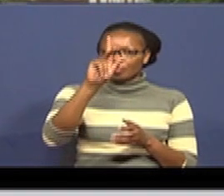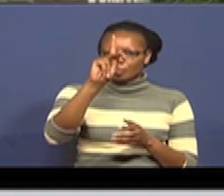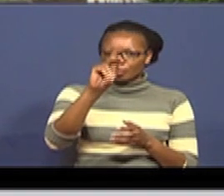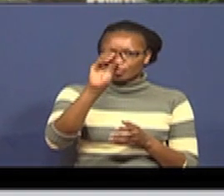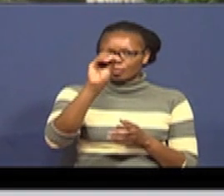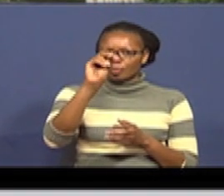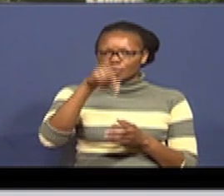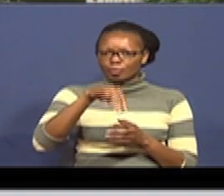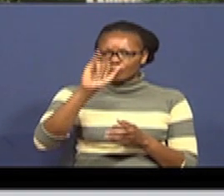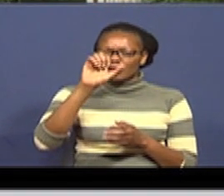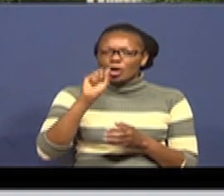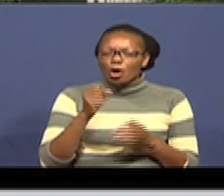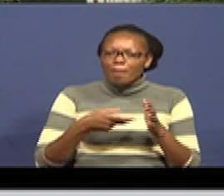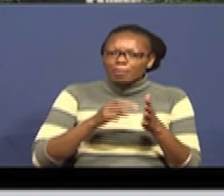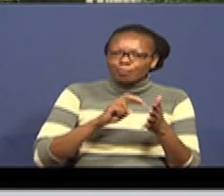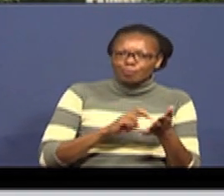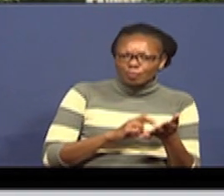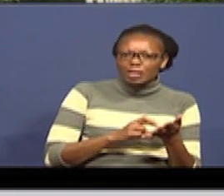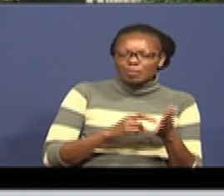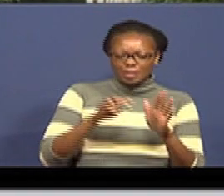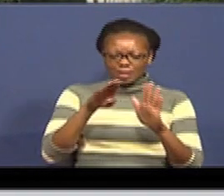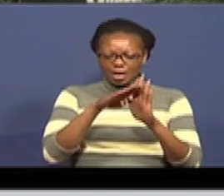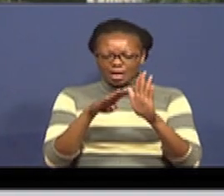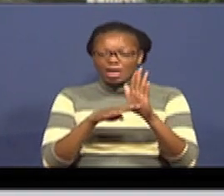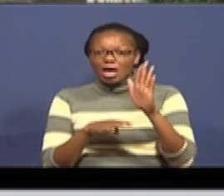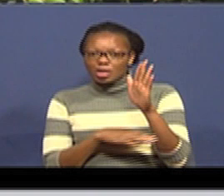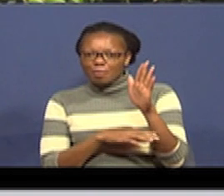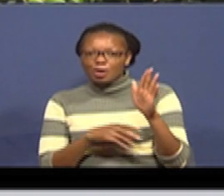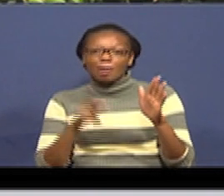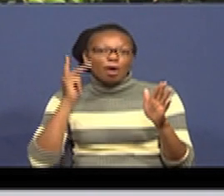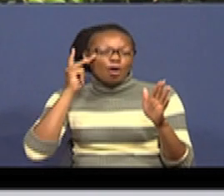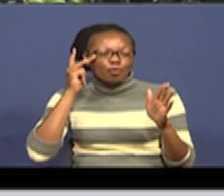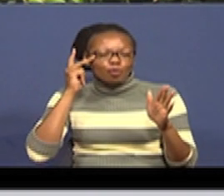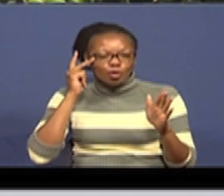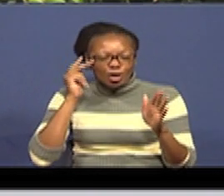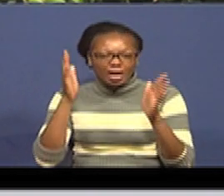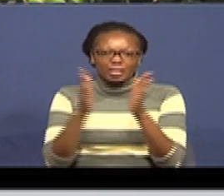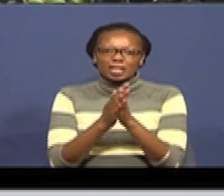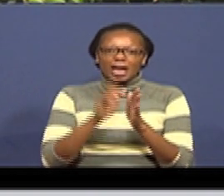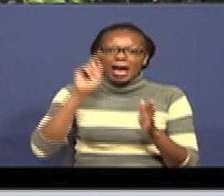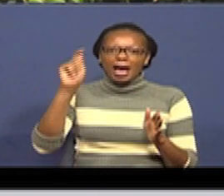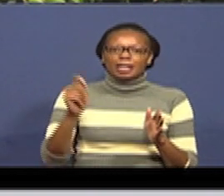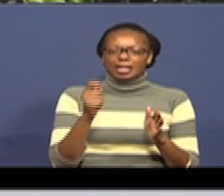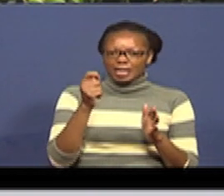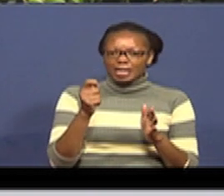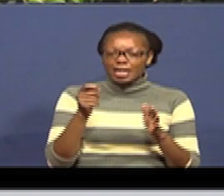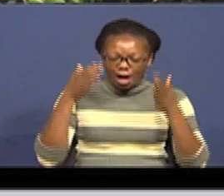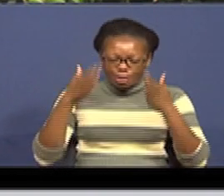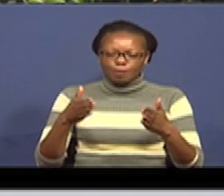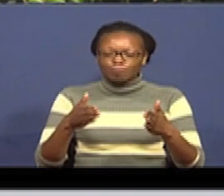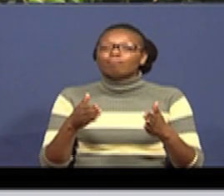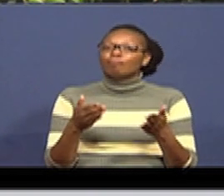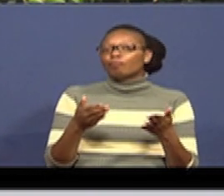ambayo leo yote tumeikazia fikra ni nini? That COPIA is a Korean program on international